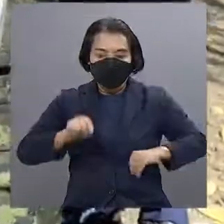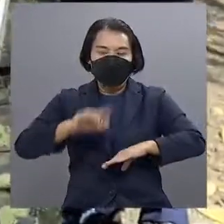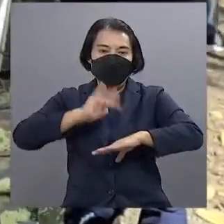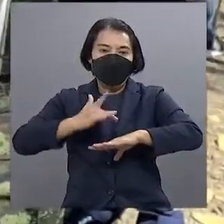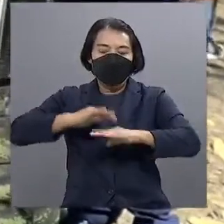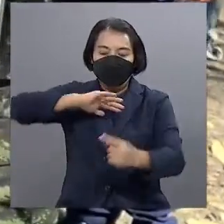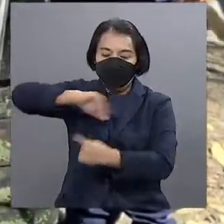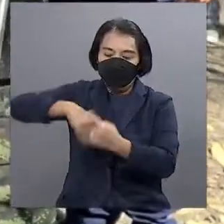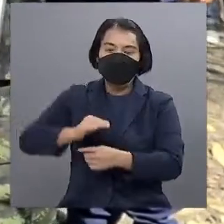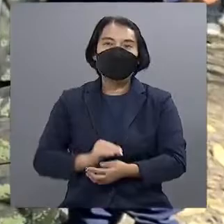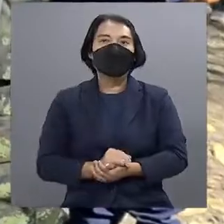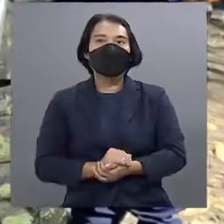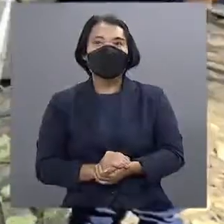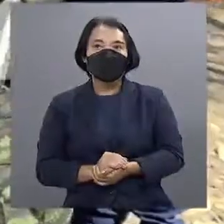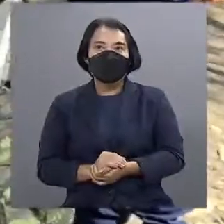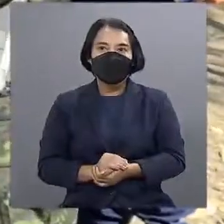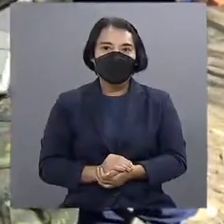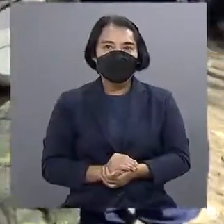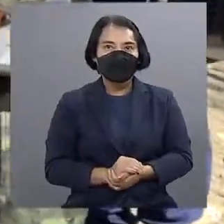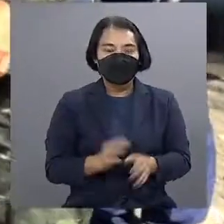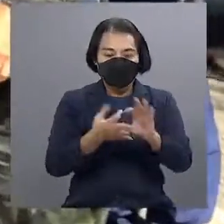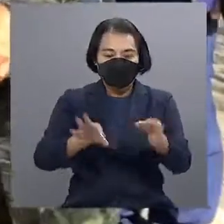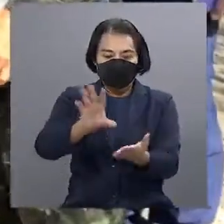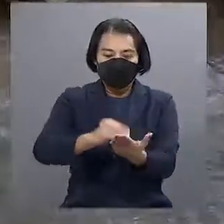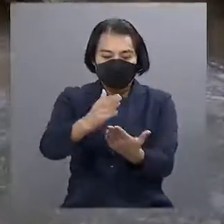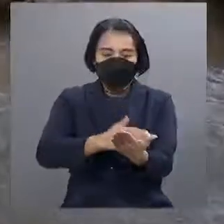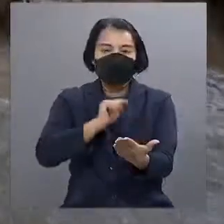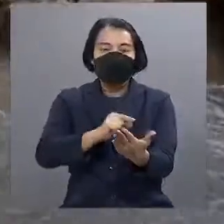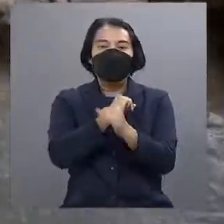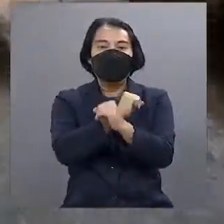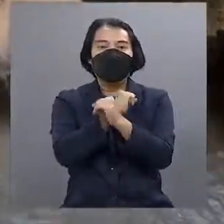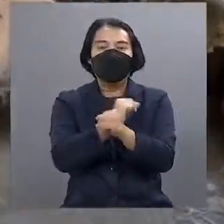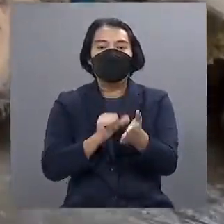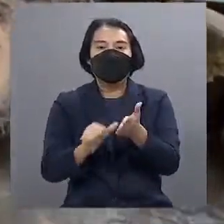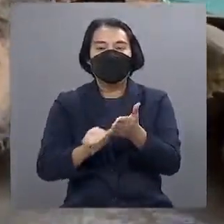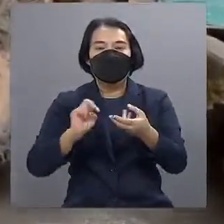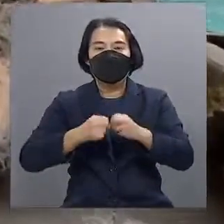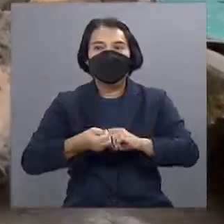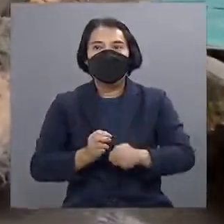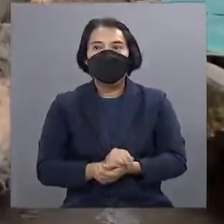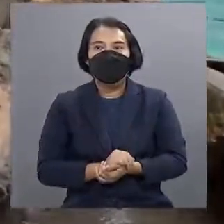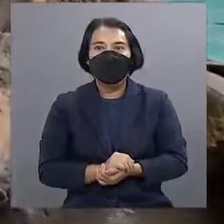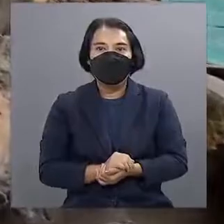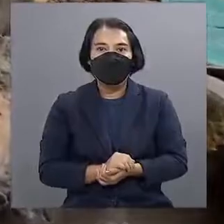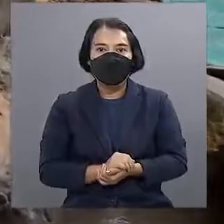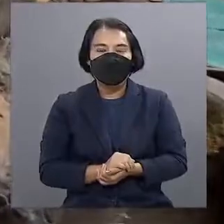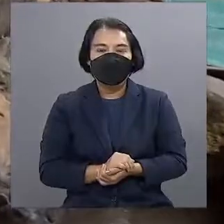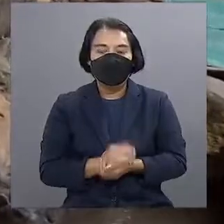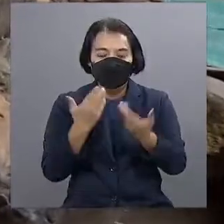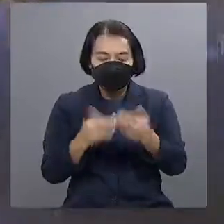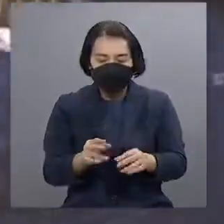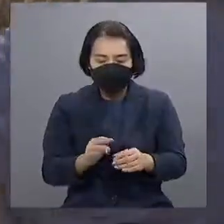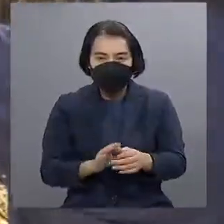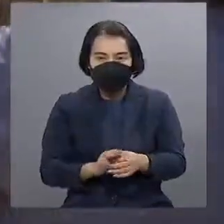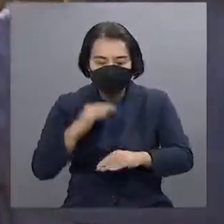ด้วยนำข้อมูลที่ได้ทั้งหมดไปเป็นแนวทางป้องกันและแก้ไขปัญหารวมทั้งขับเคลื่อนการเฝ้าระวังการทุจริตต่อ